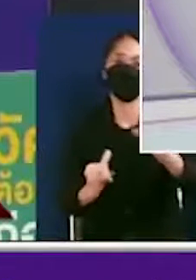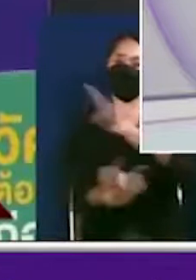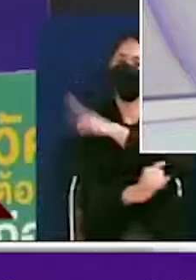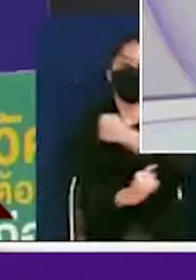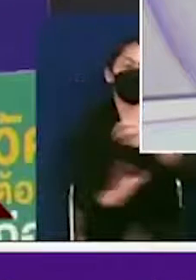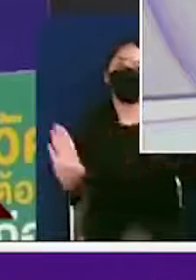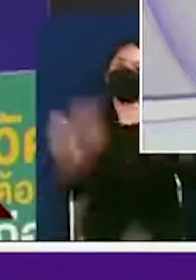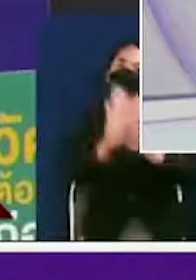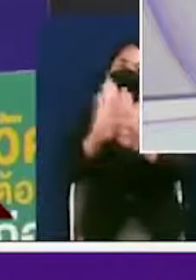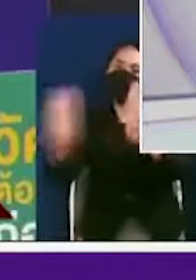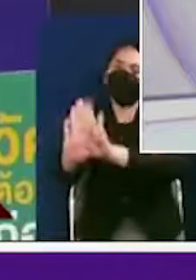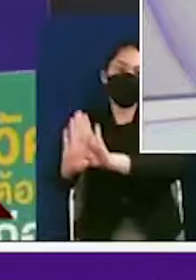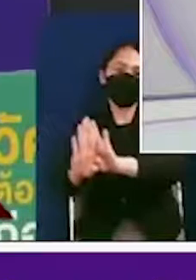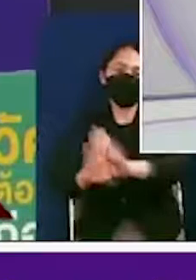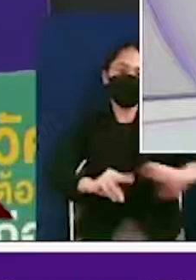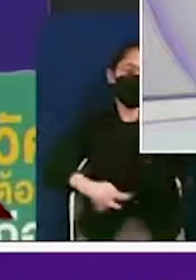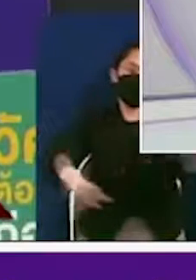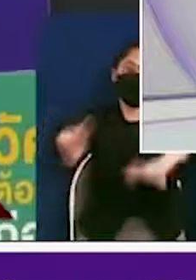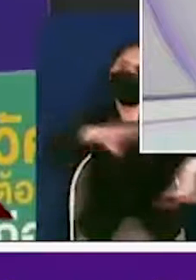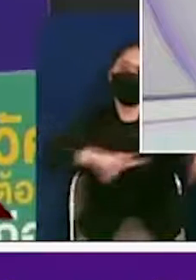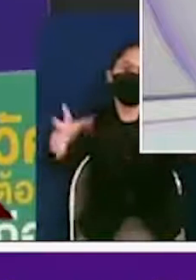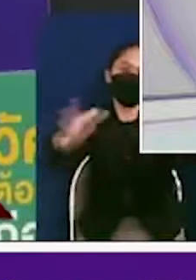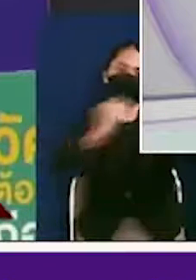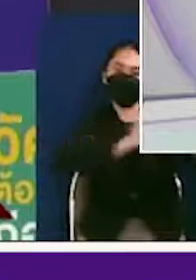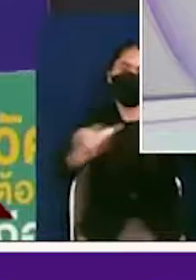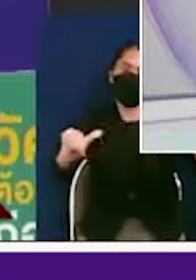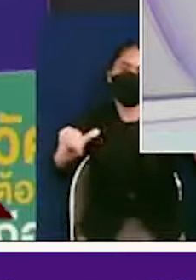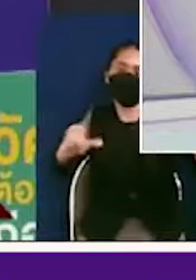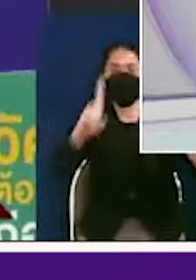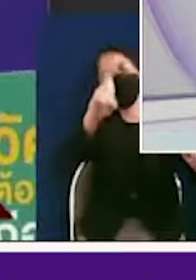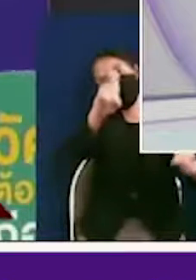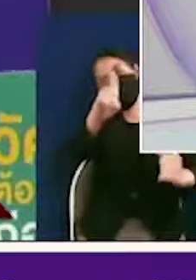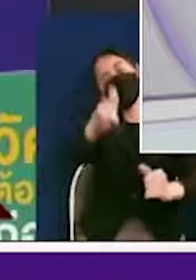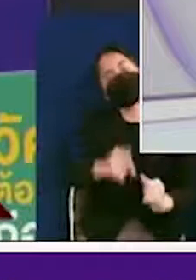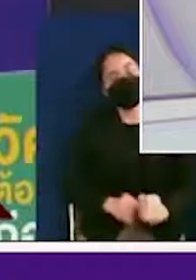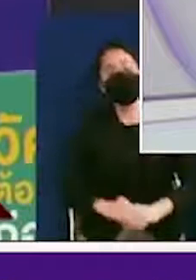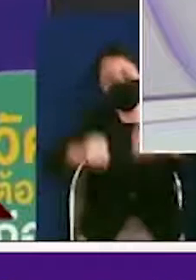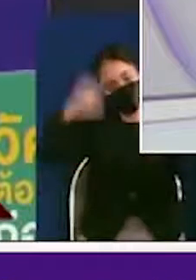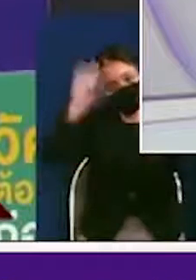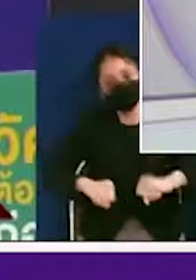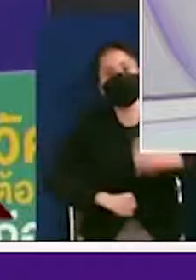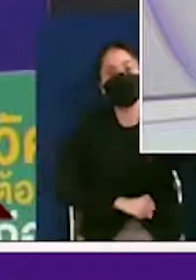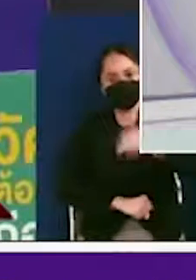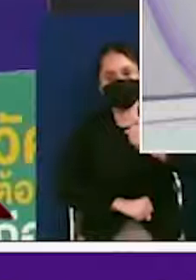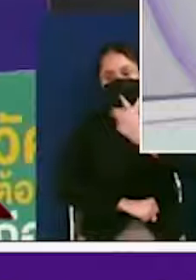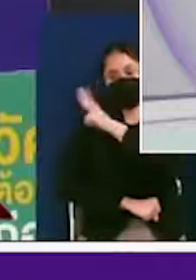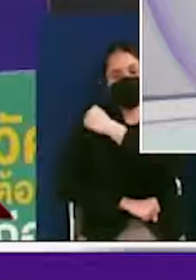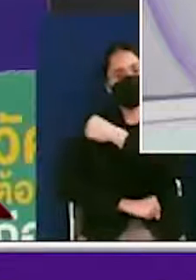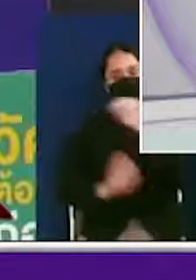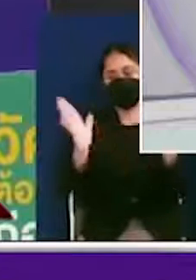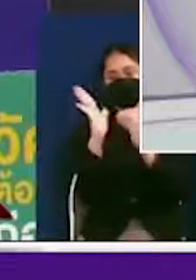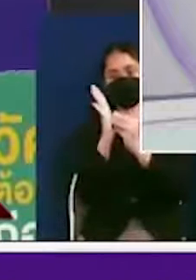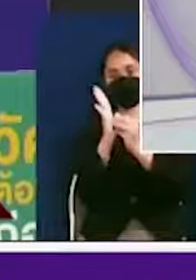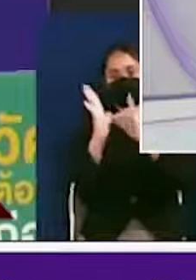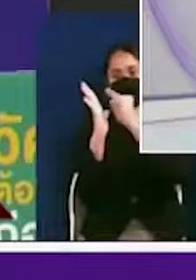าอ๋อคุณคือหนึ่งในคนที่อยู่ในขบวนการนี้นะคะหลังจากนั้นเนี่ยเขาก็จะมีการไปสอบถามว่าตกลงคุณไป